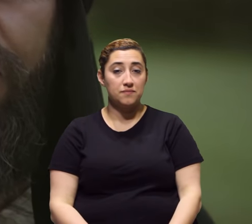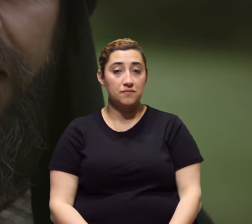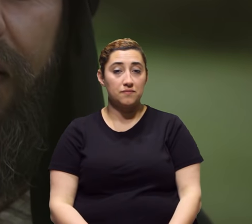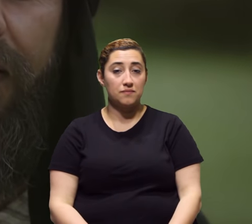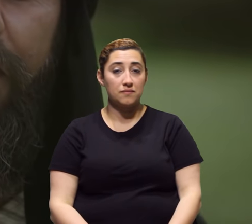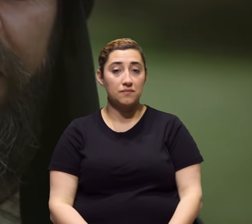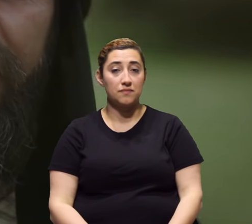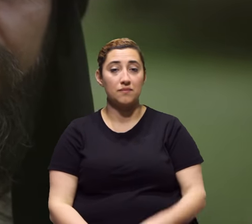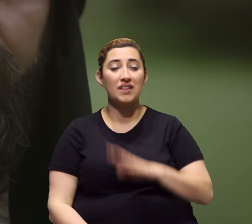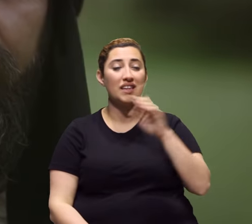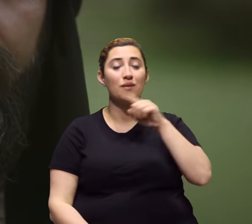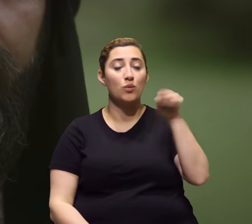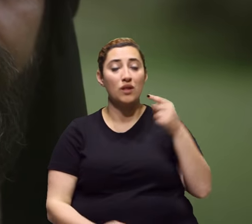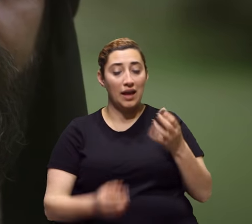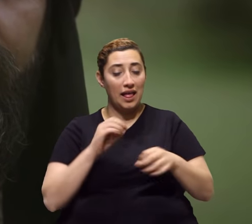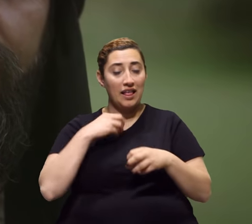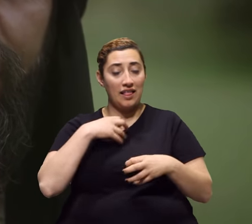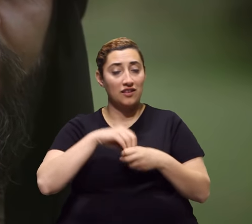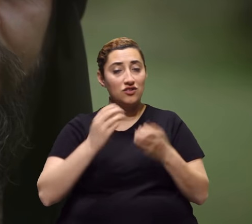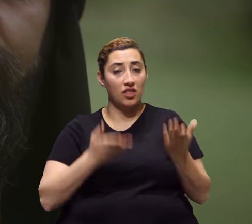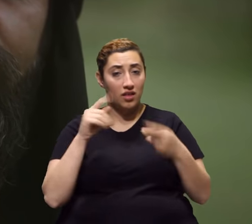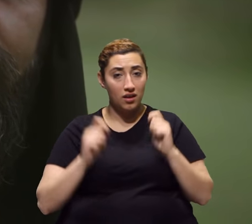Git ahura tak bunları.